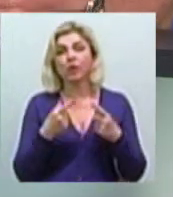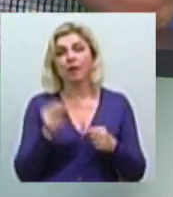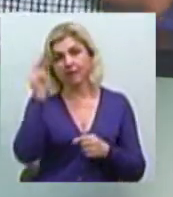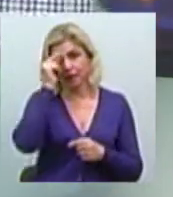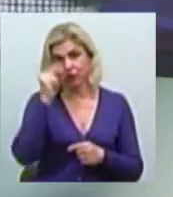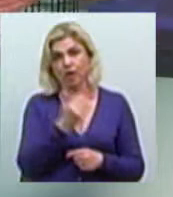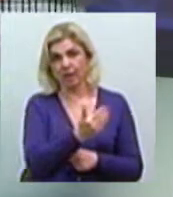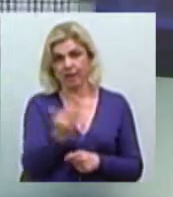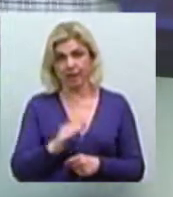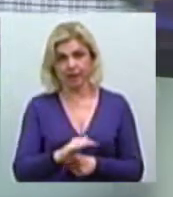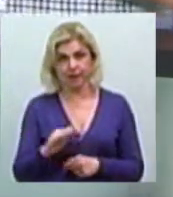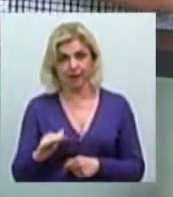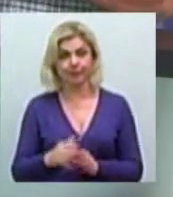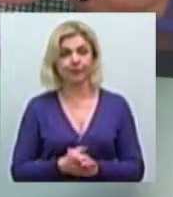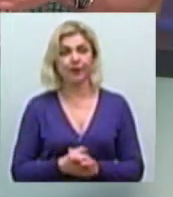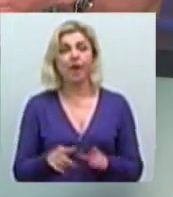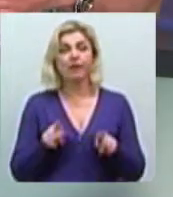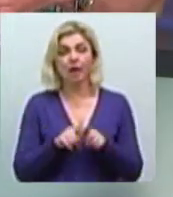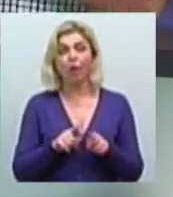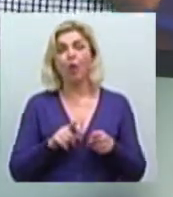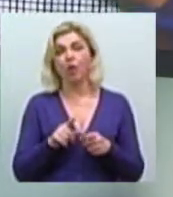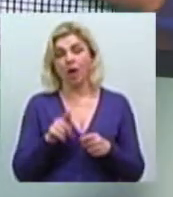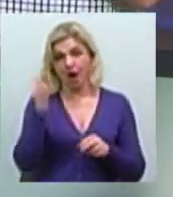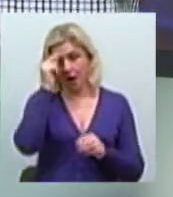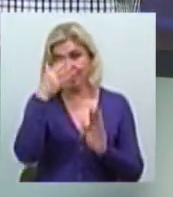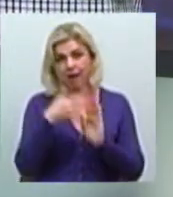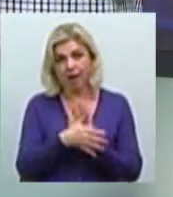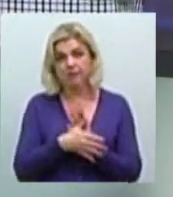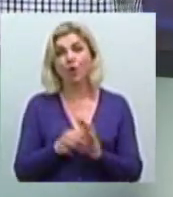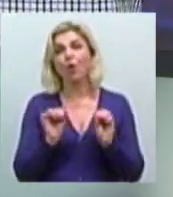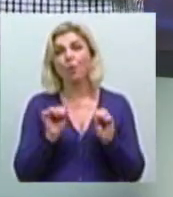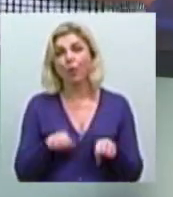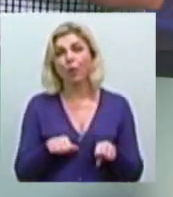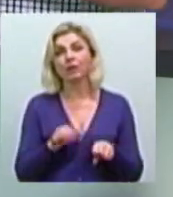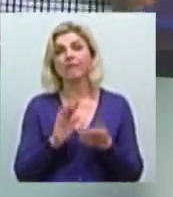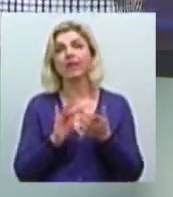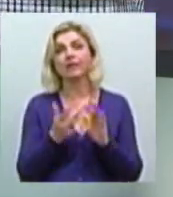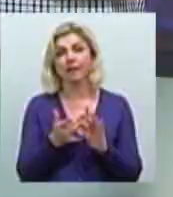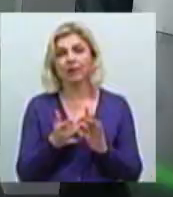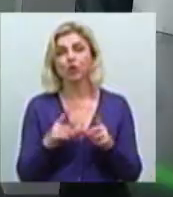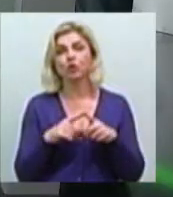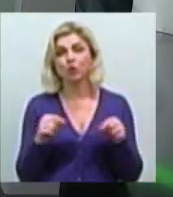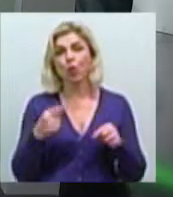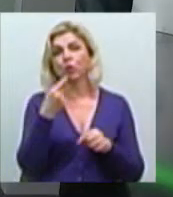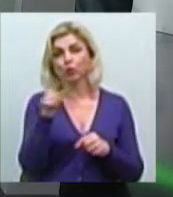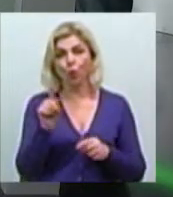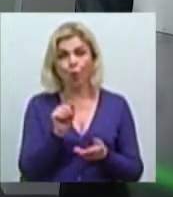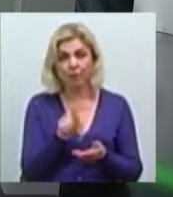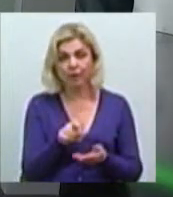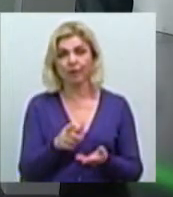Тобто шляхом такого контент-аналізу гуглили у інтернеті «школа номер